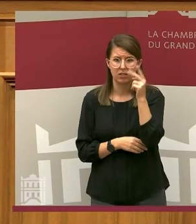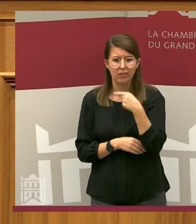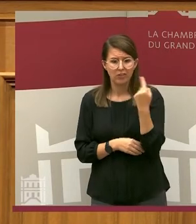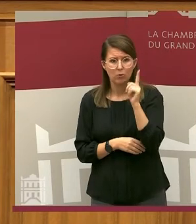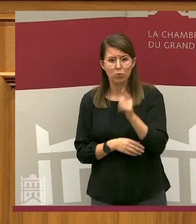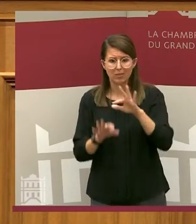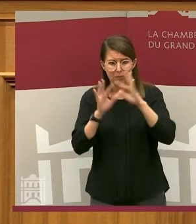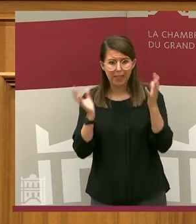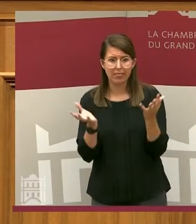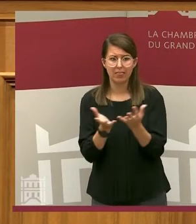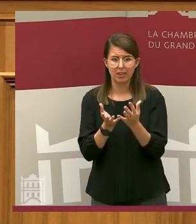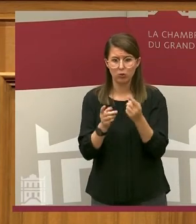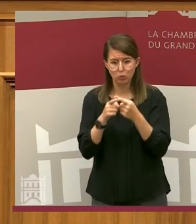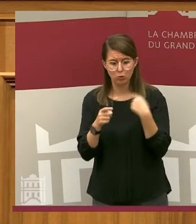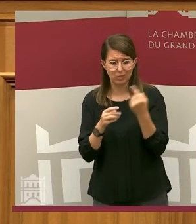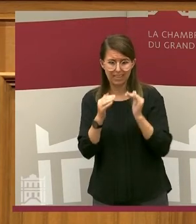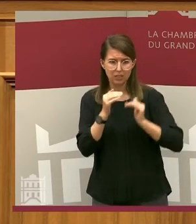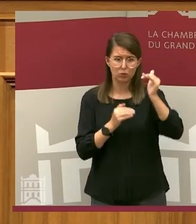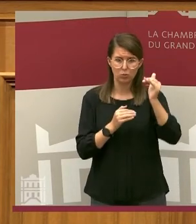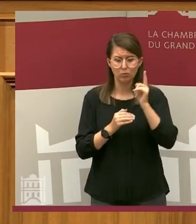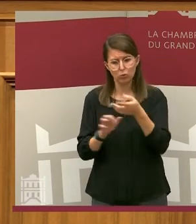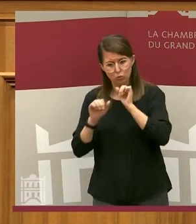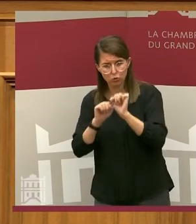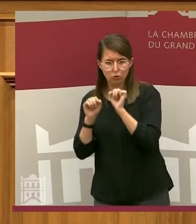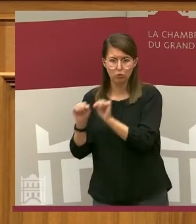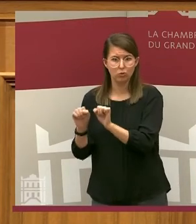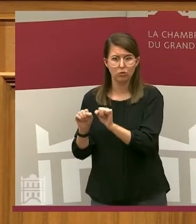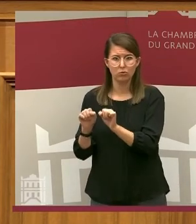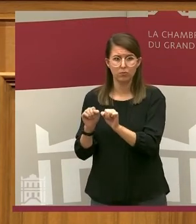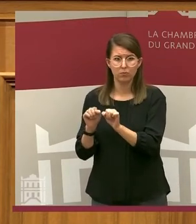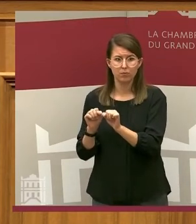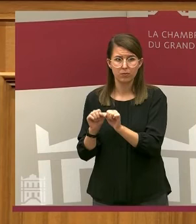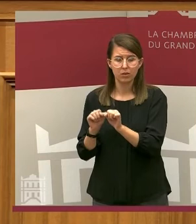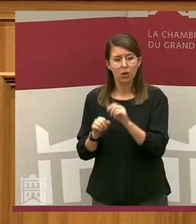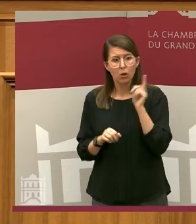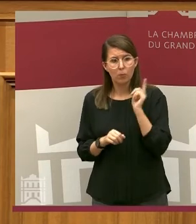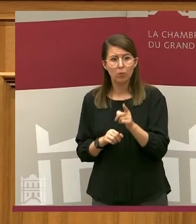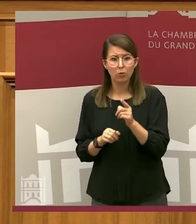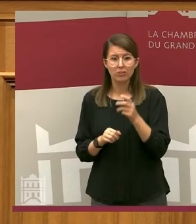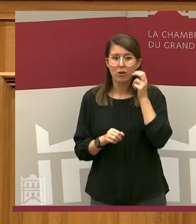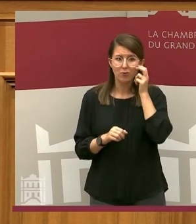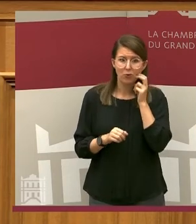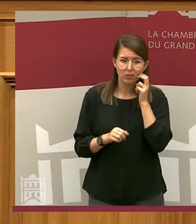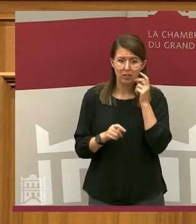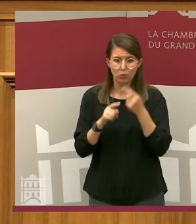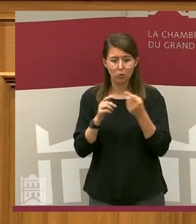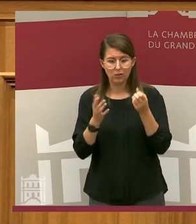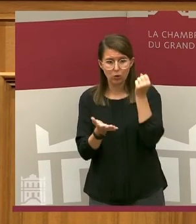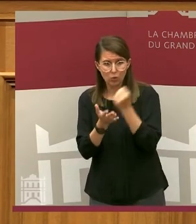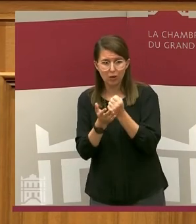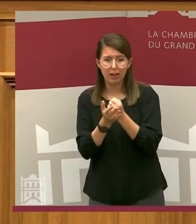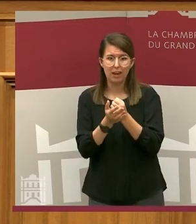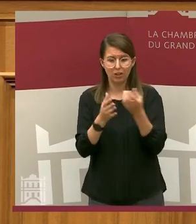Planet und unsere Ressourcen schützen muss. Dass man muss wegkommen von fossilen und nuklearen